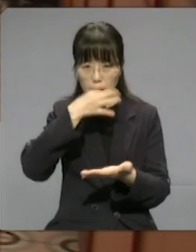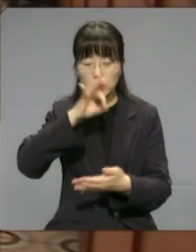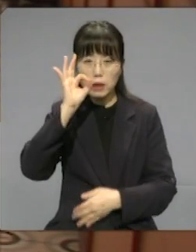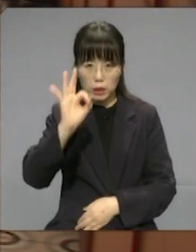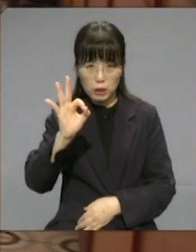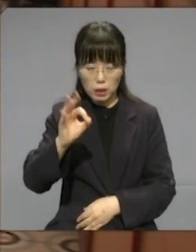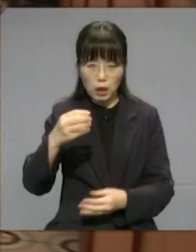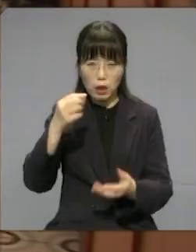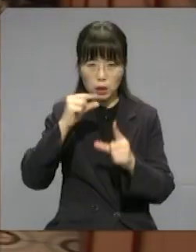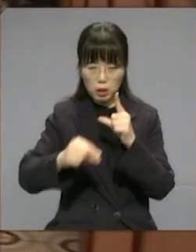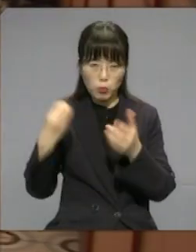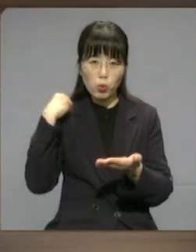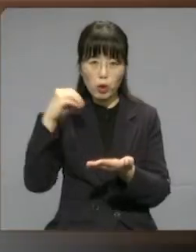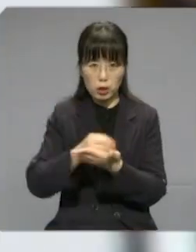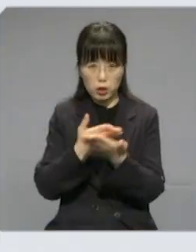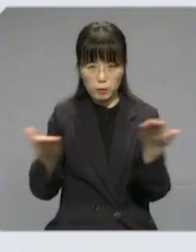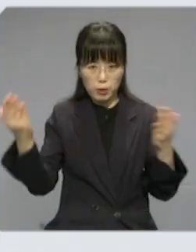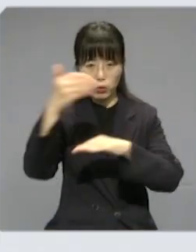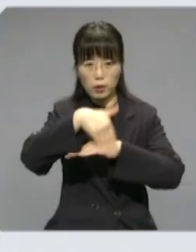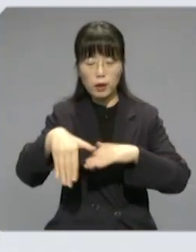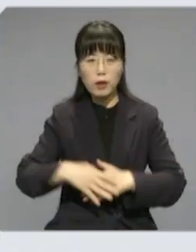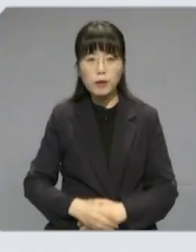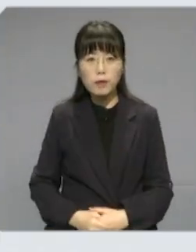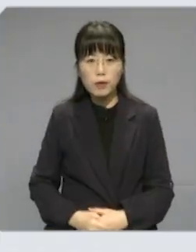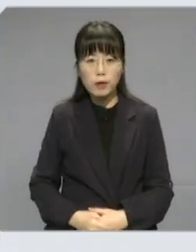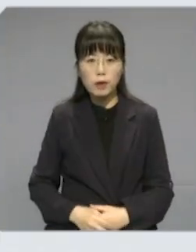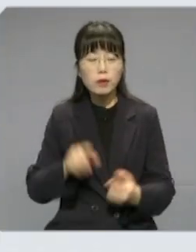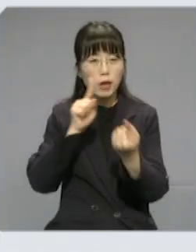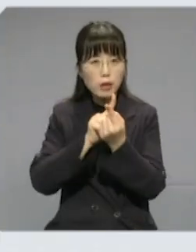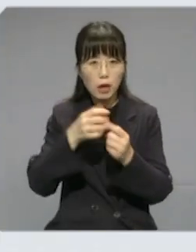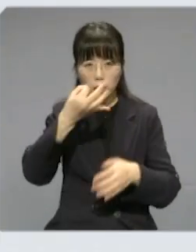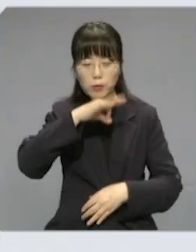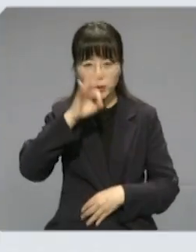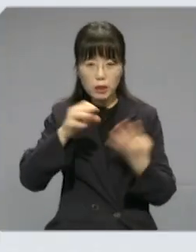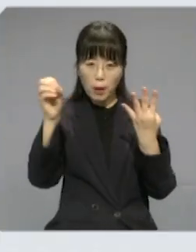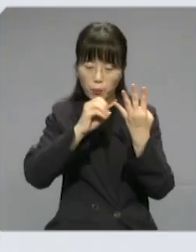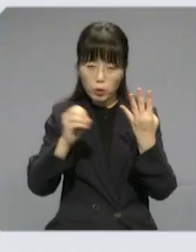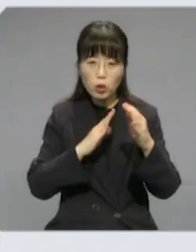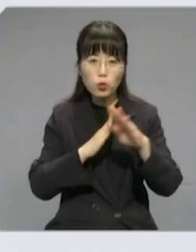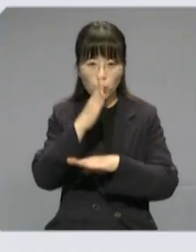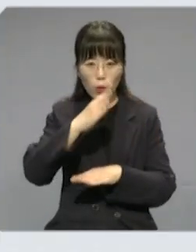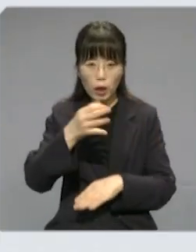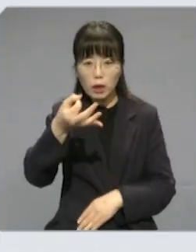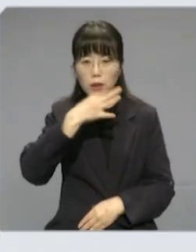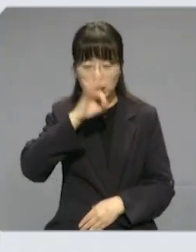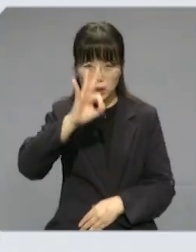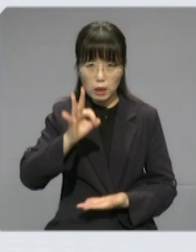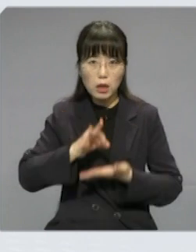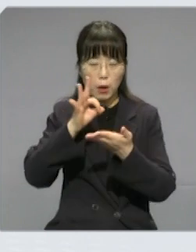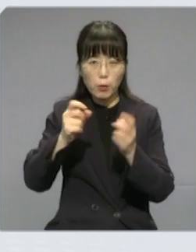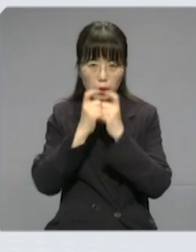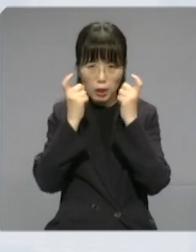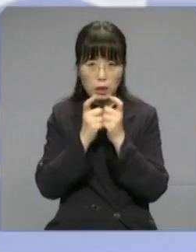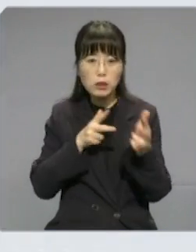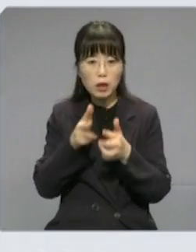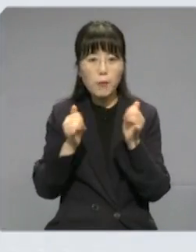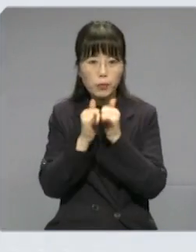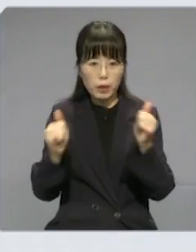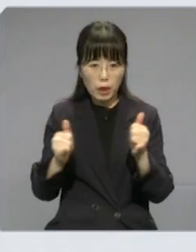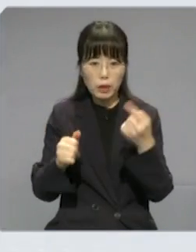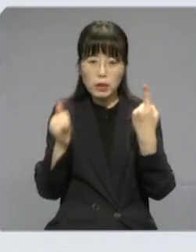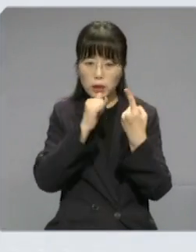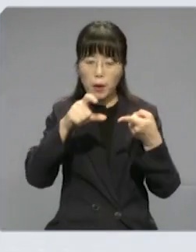일부 환급해 주기로 했습니다 대상은 금리 4% 초과하는 이자를 납부한 개인 사업자로